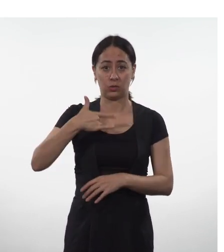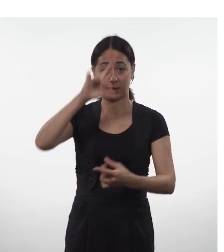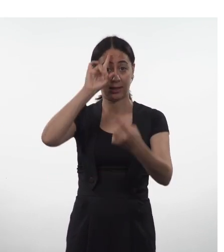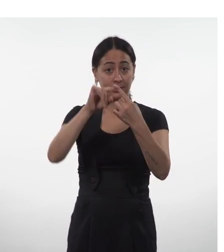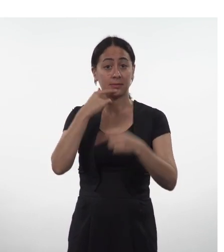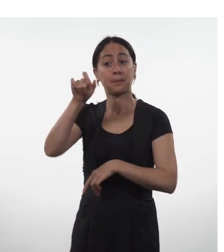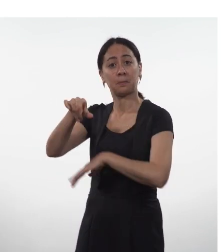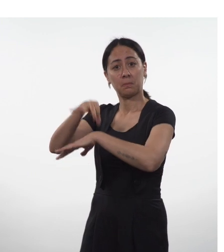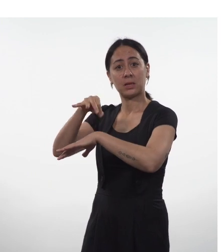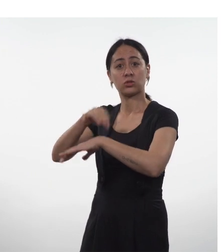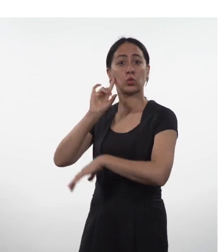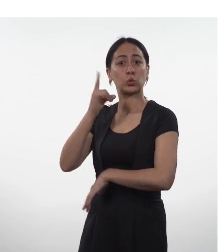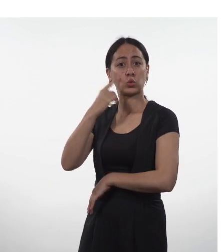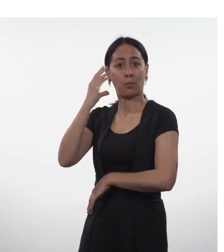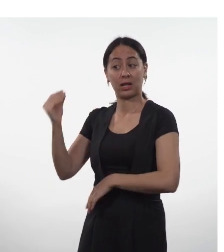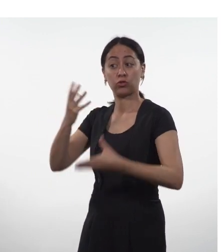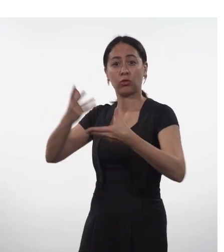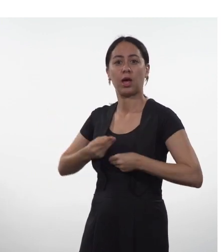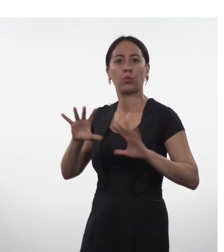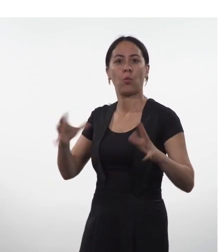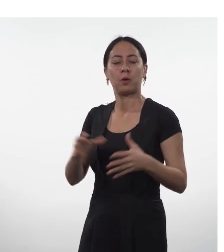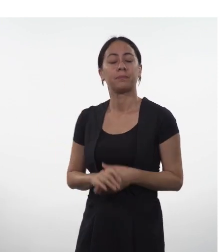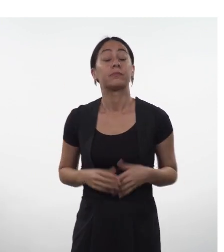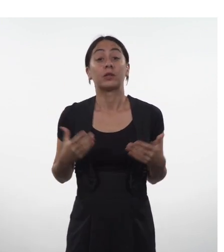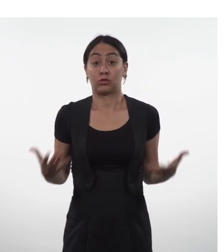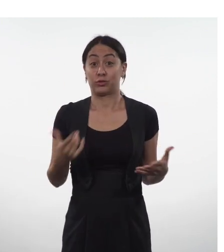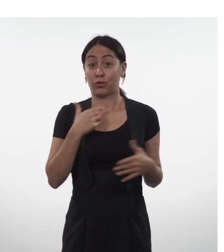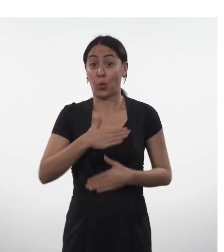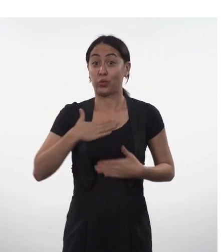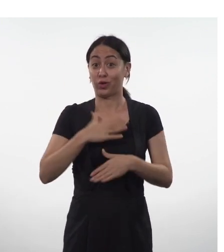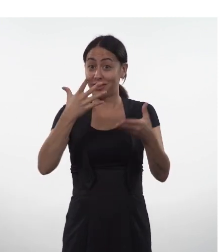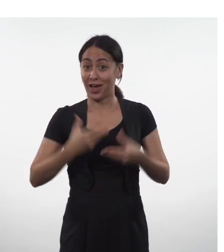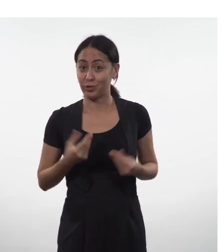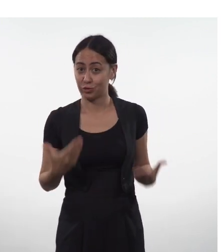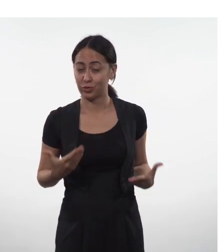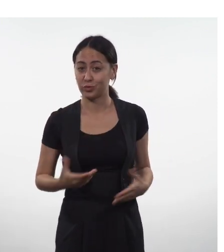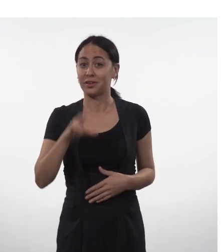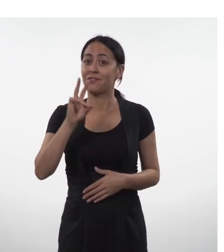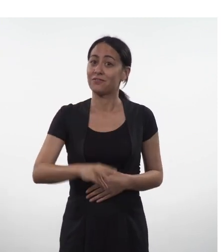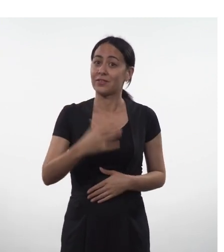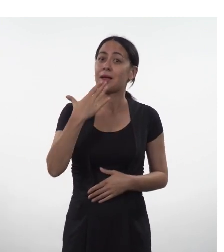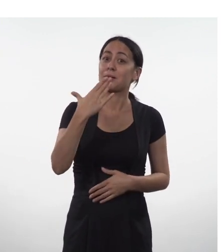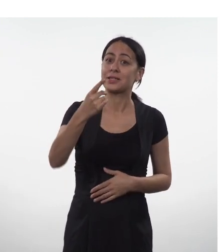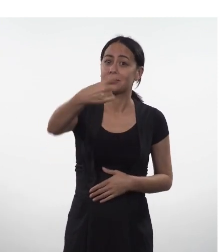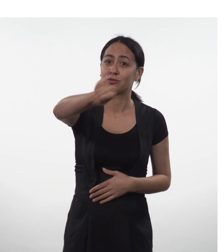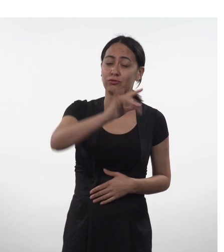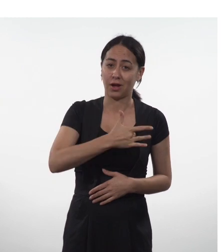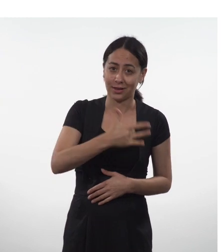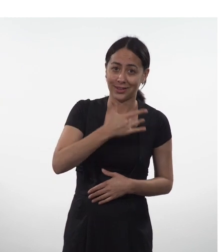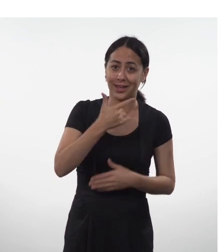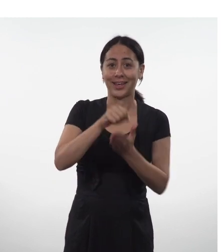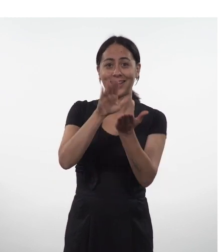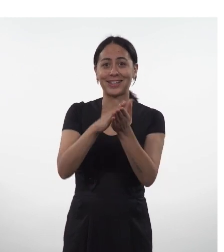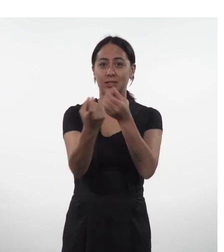ou malentendant. Je suis ravie de vous recevoir aujourd'hui et je tiens à vous remercier pour votre intérêt et vos inscriptions. Vous avez été près